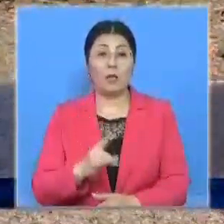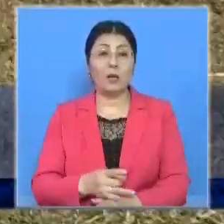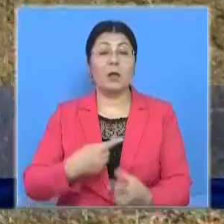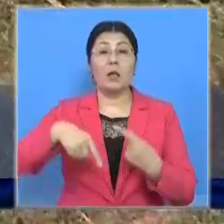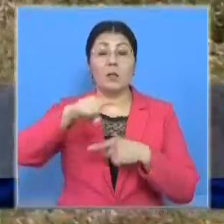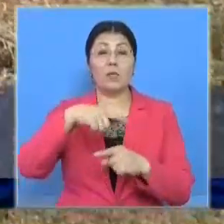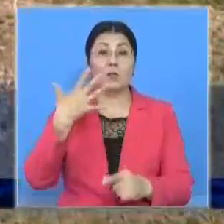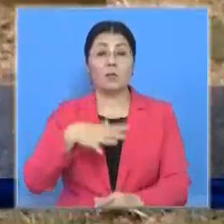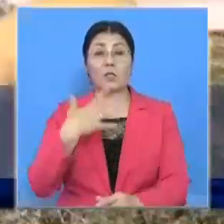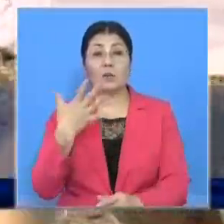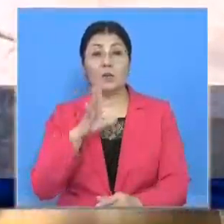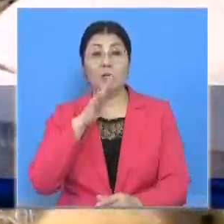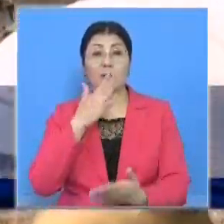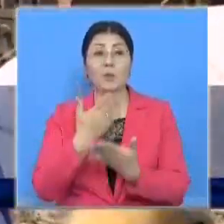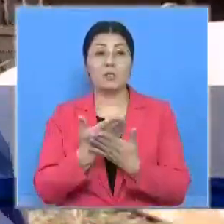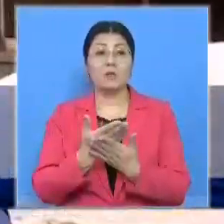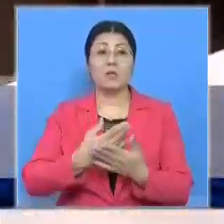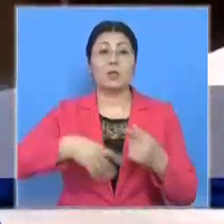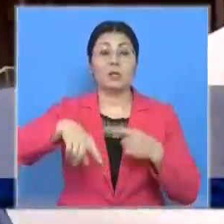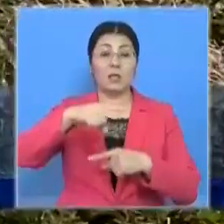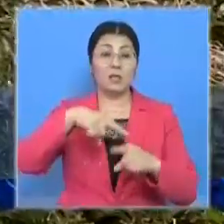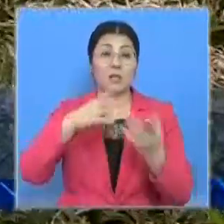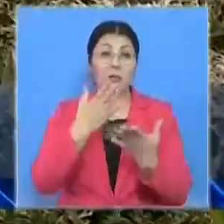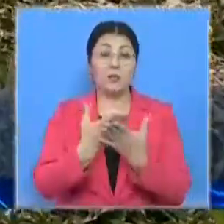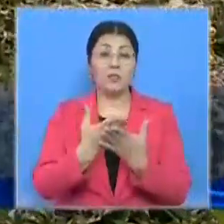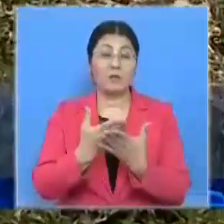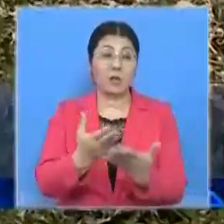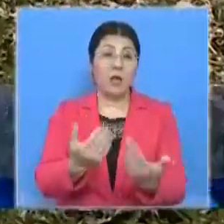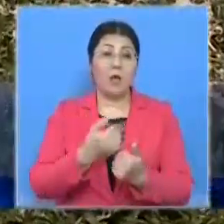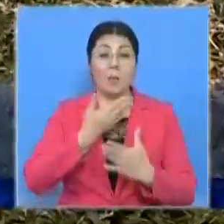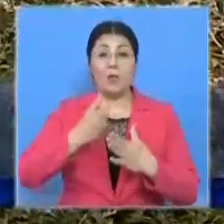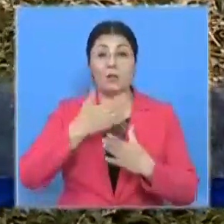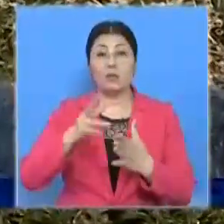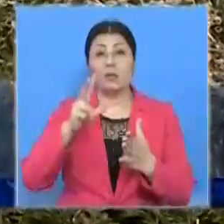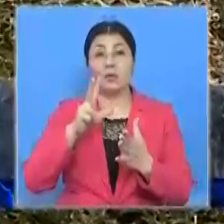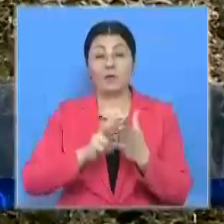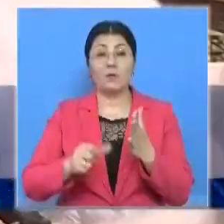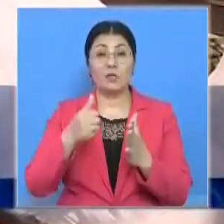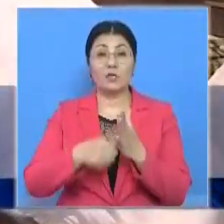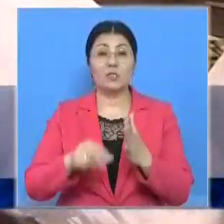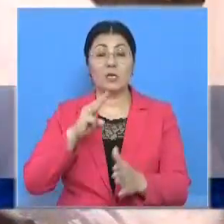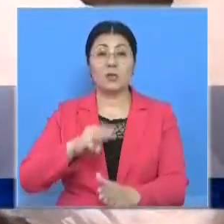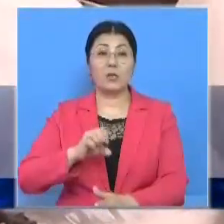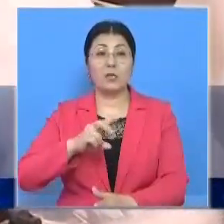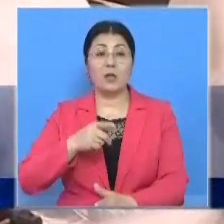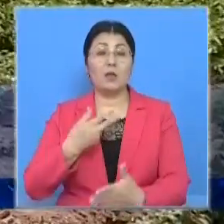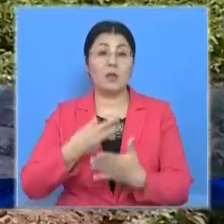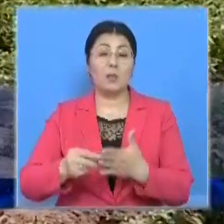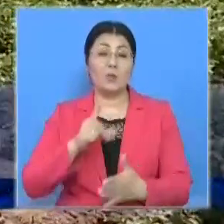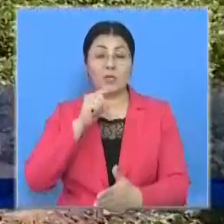Сатанова. 55-летний предприниматель в рамках проекта Аул-Аманаты получил льготный кредит 860 тысяч тенге и приобрел гусей и